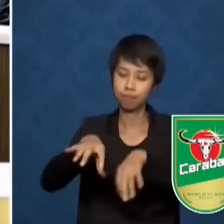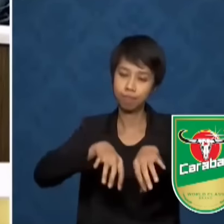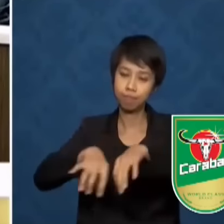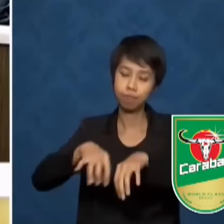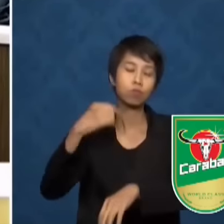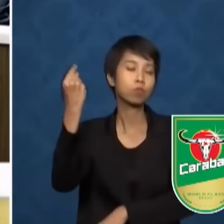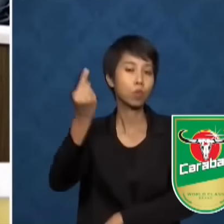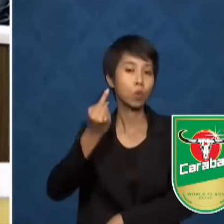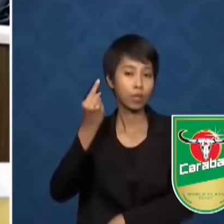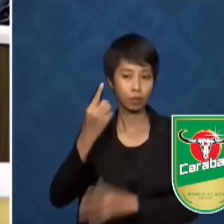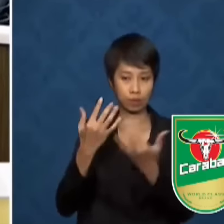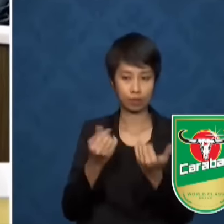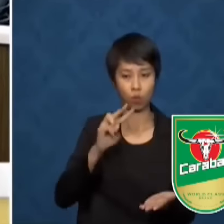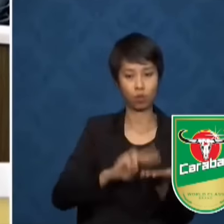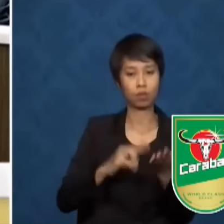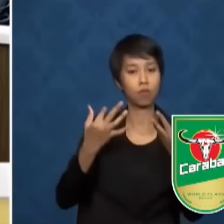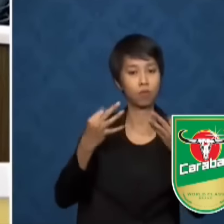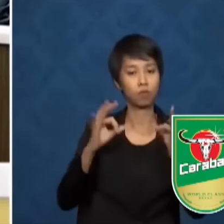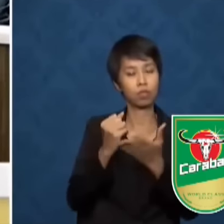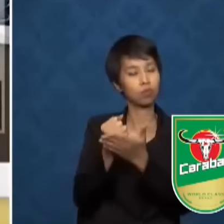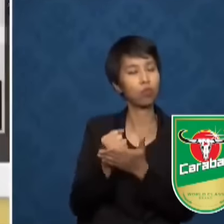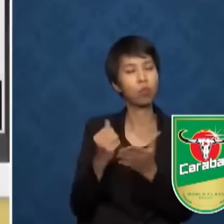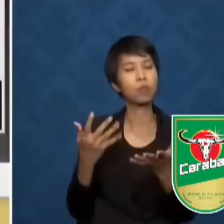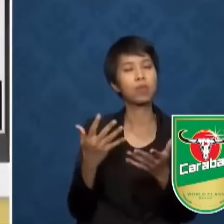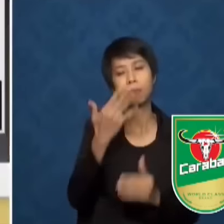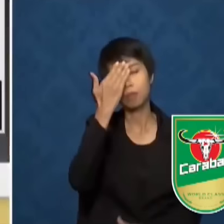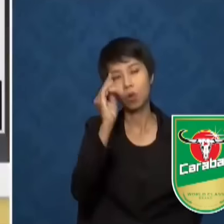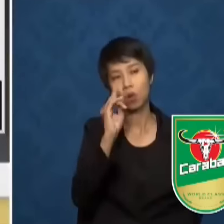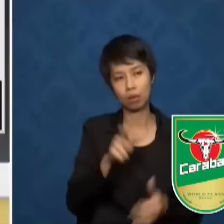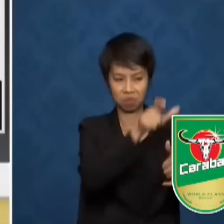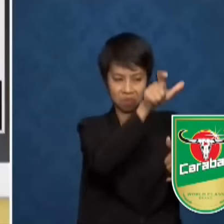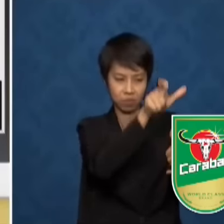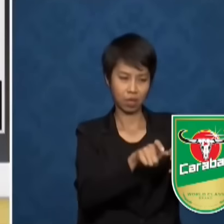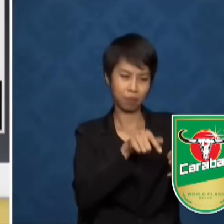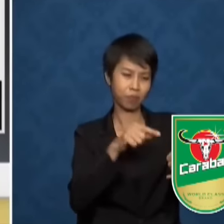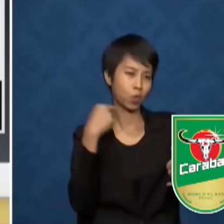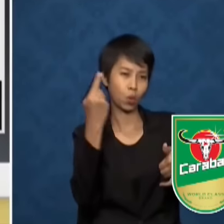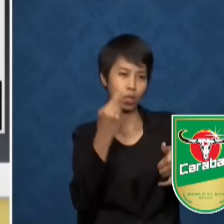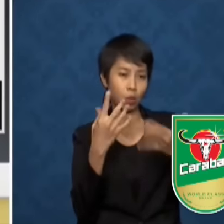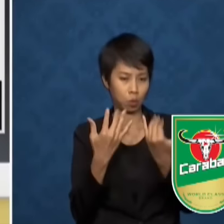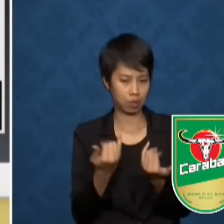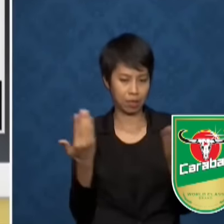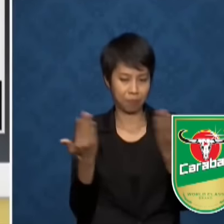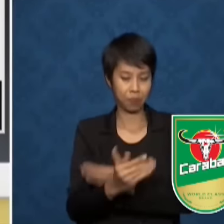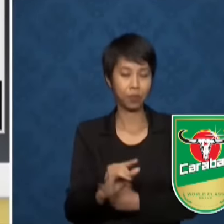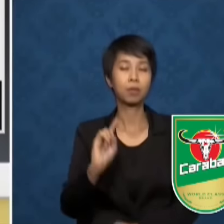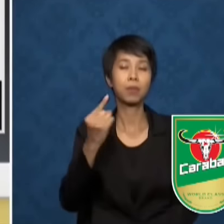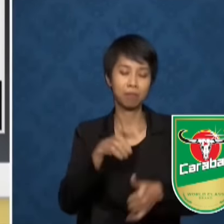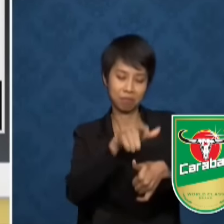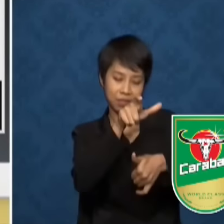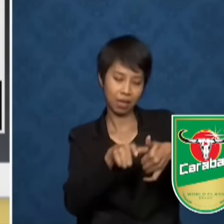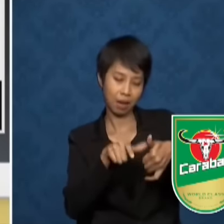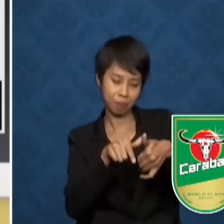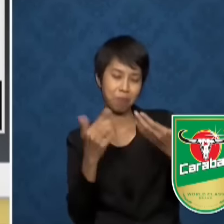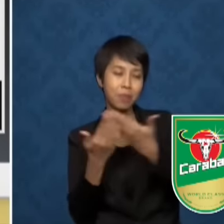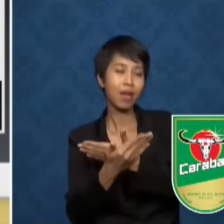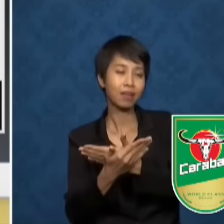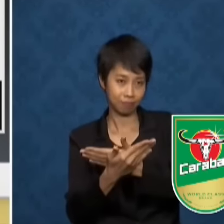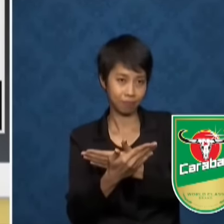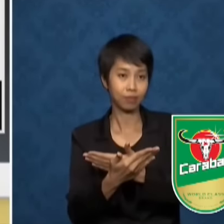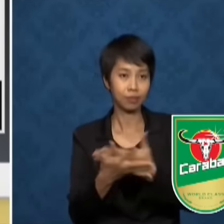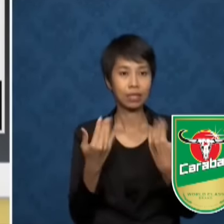พิ่มด้วยเพราะเท่าที่ดูก็ไม่น่าจะพอส่วนงบกลางปี67จริงๆรัฐบาลออกพรบได้นะเป็นการออกพรบงบประมาณรายจ่ายเพิ่มเ